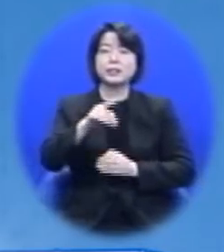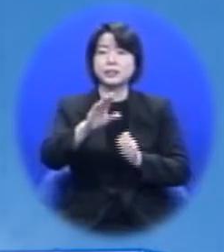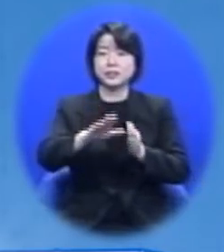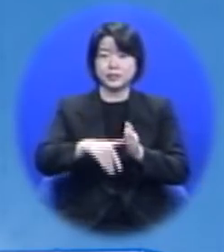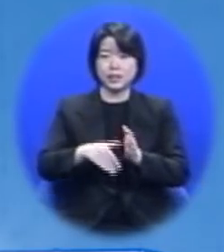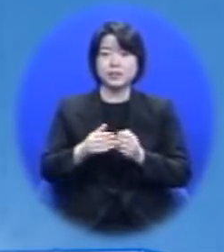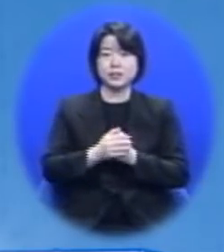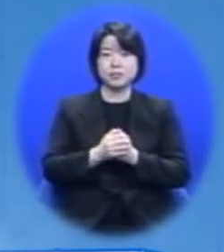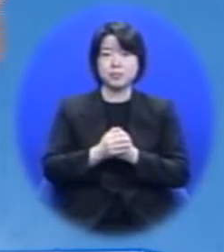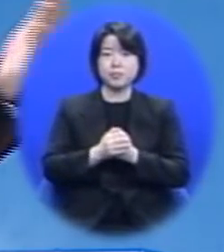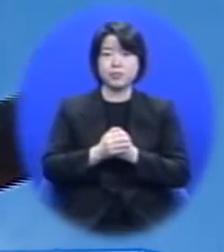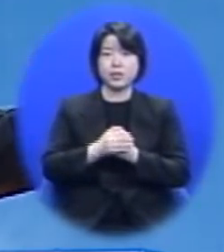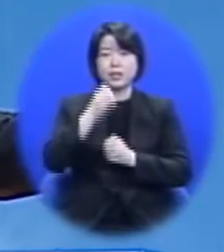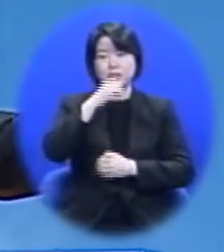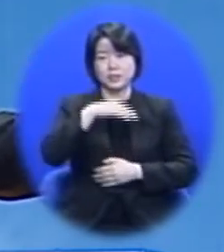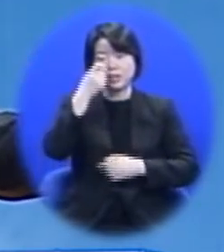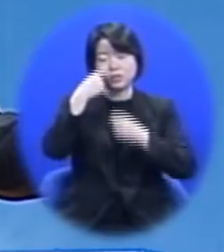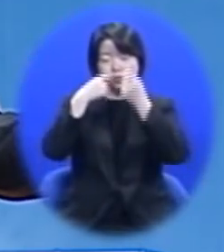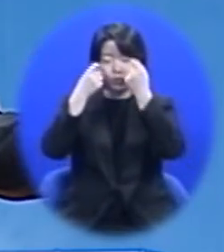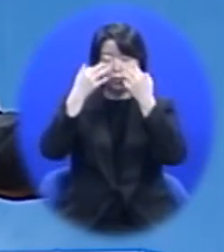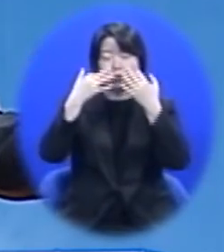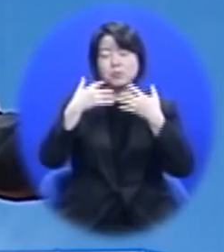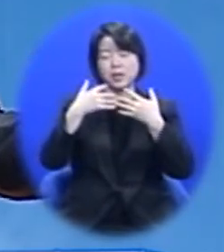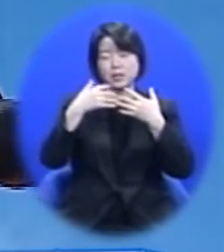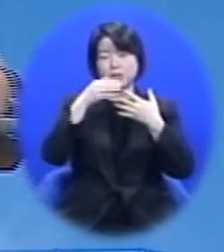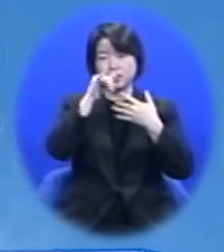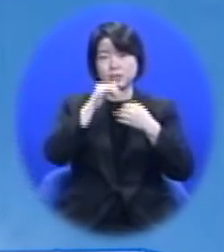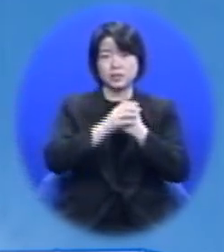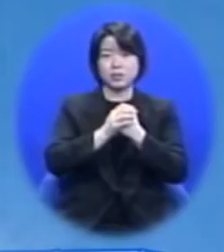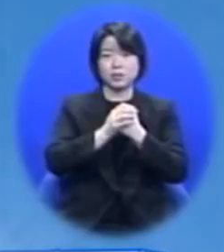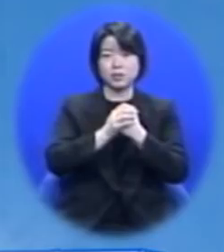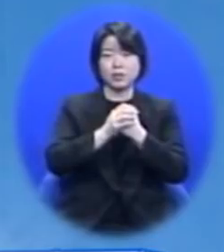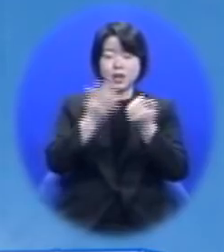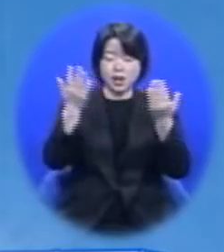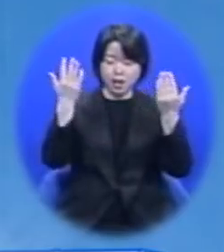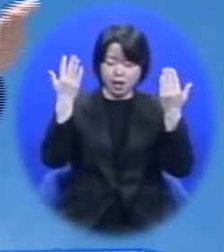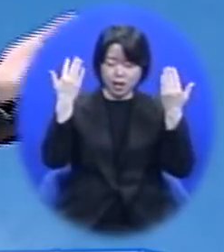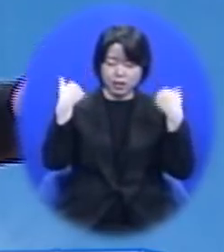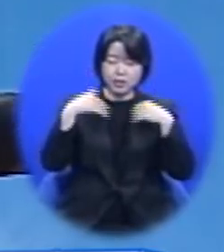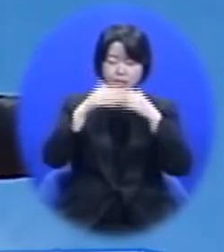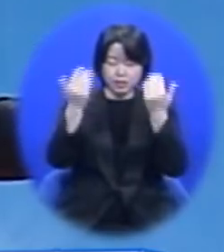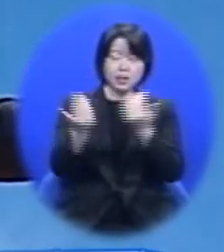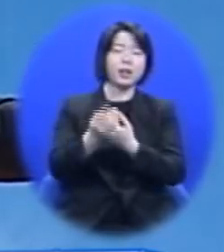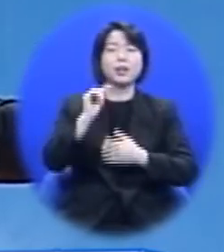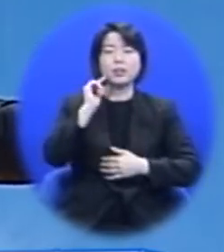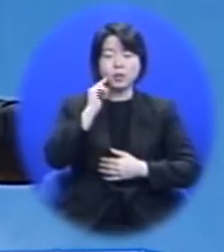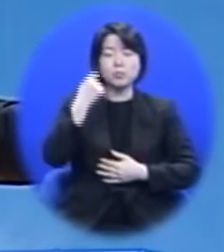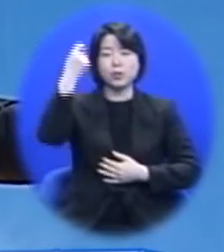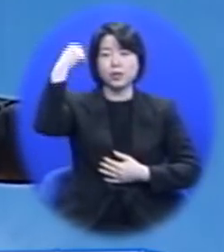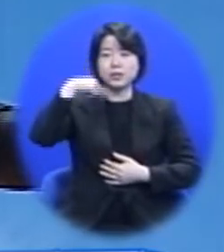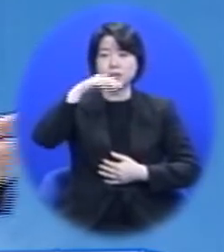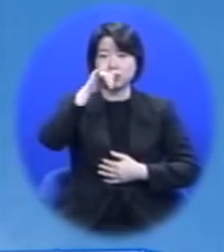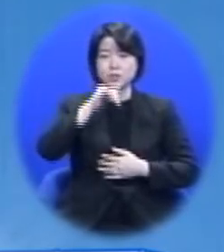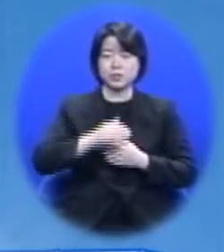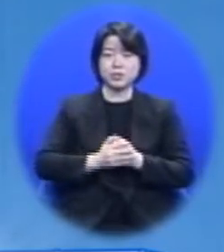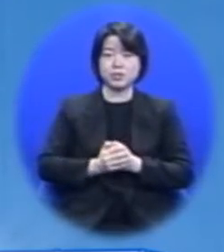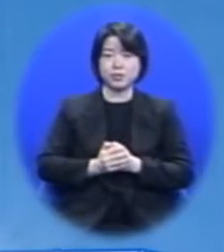그때는 그냥 눈물밖에 안 나요. 지나간 일 다 그냥 다 아름다워요.